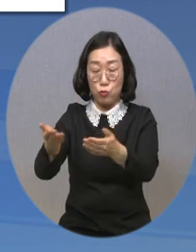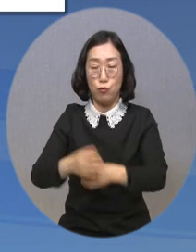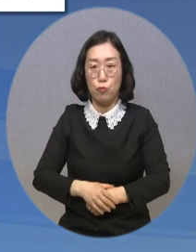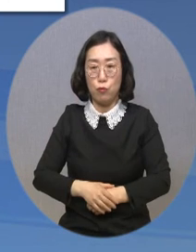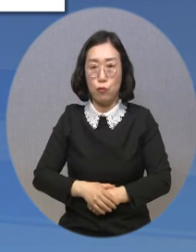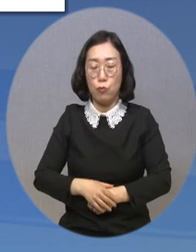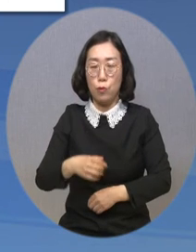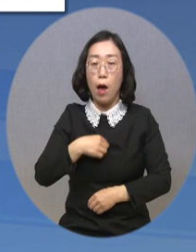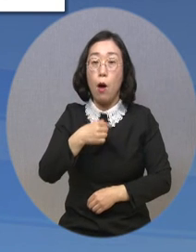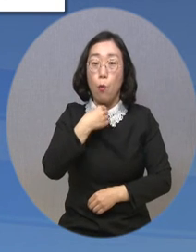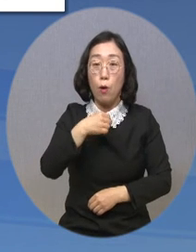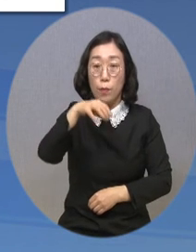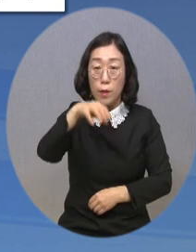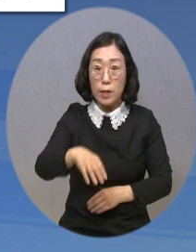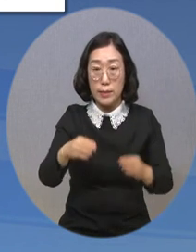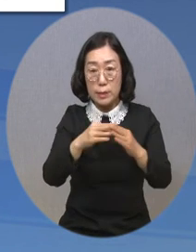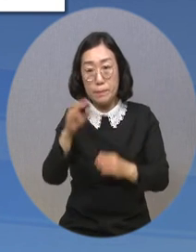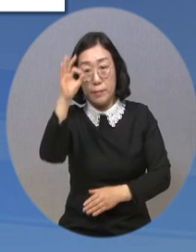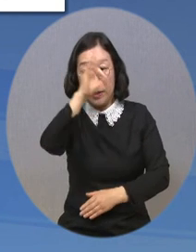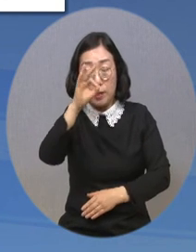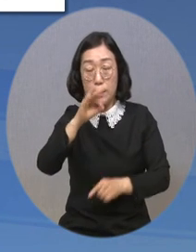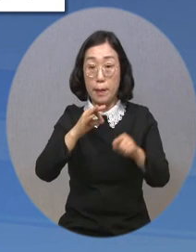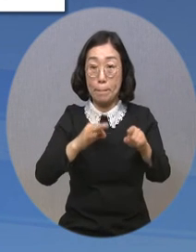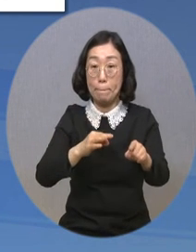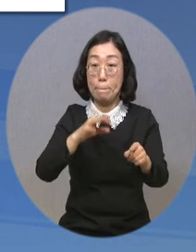대상자가 거주를 원하는 주택을 직접 물색해